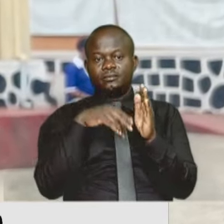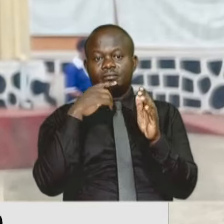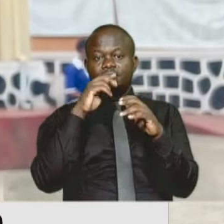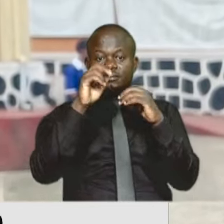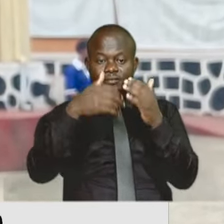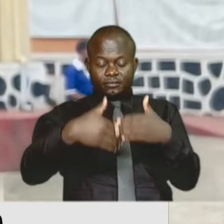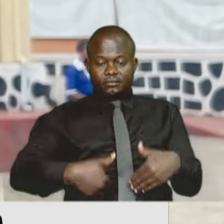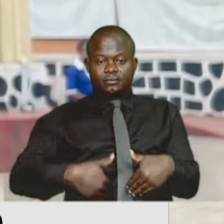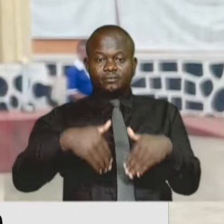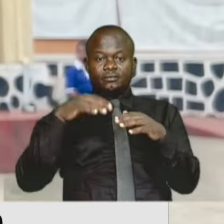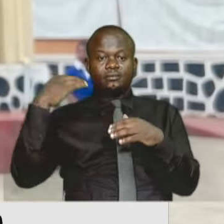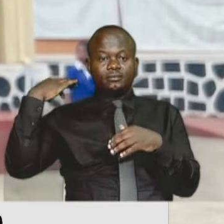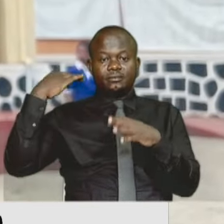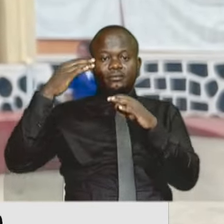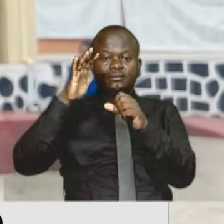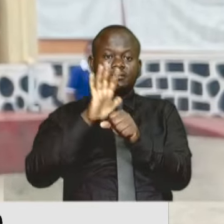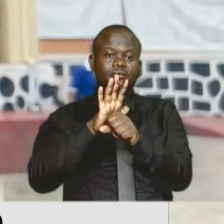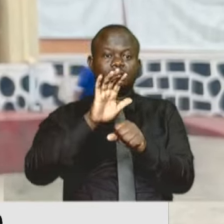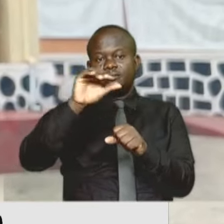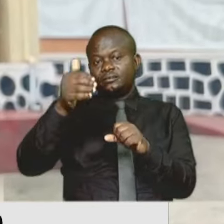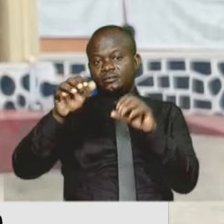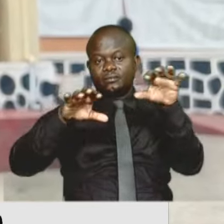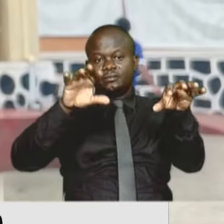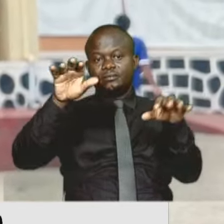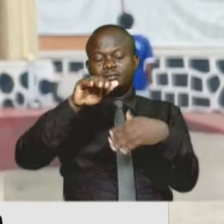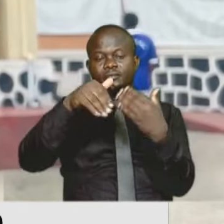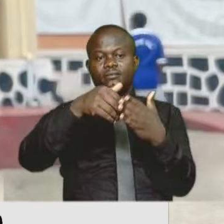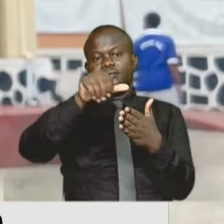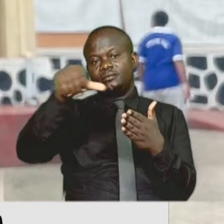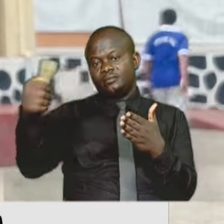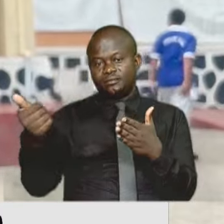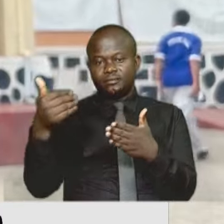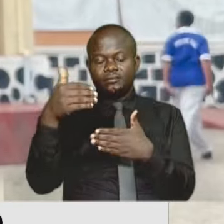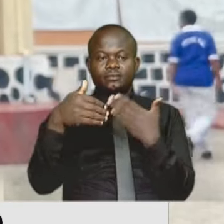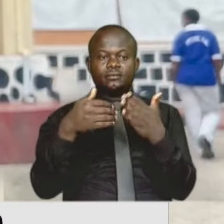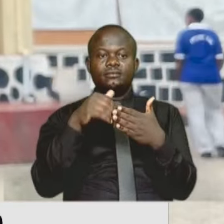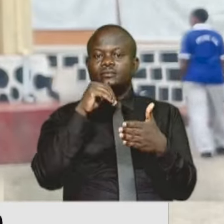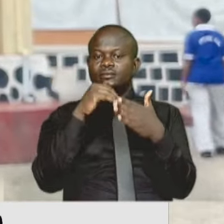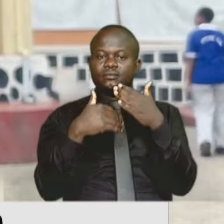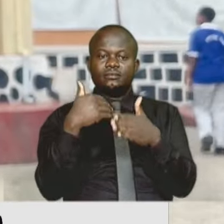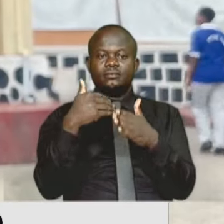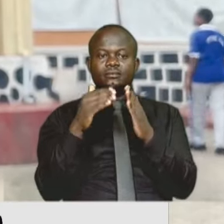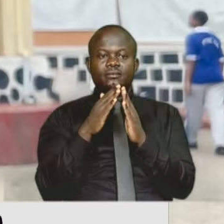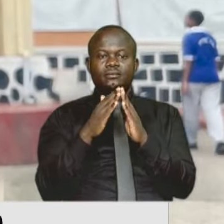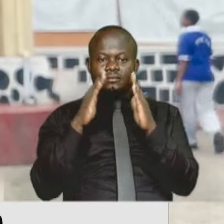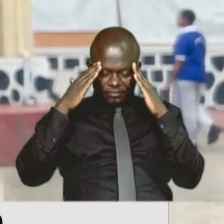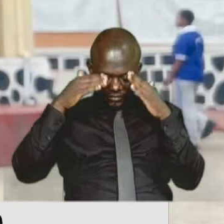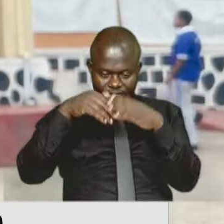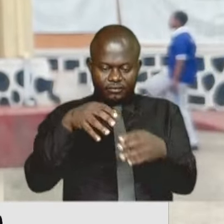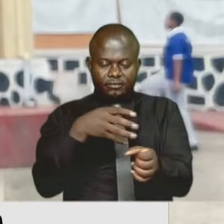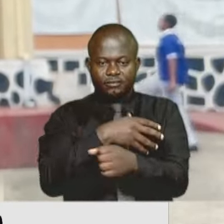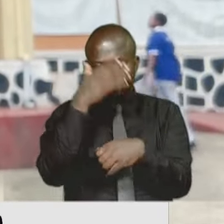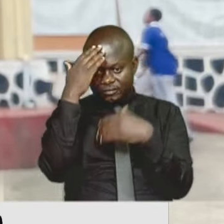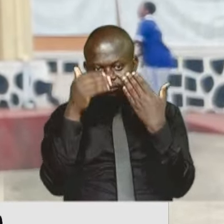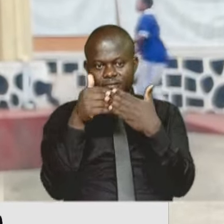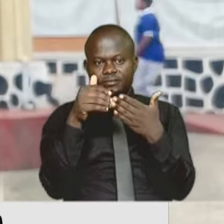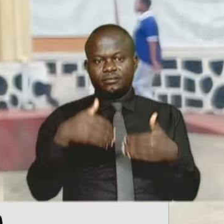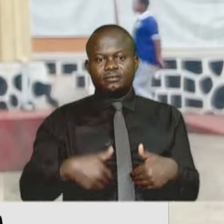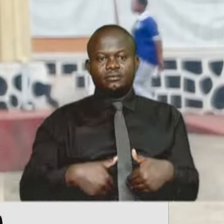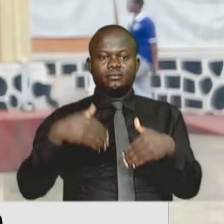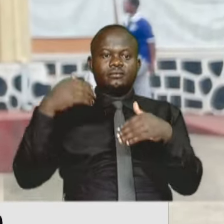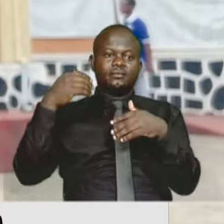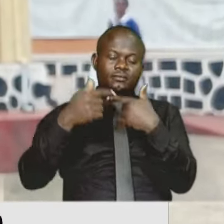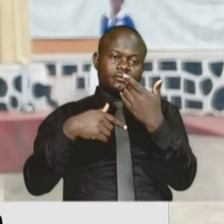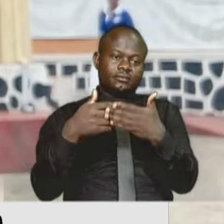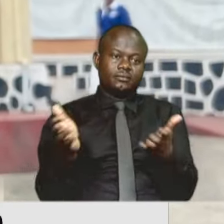benshi ko no mu tundi tugari cyangwa se n'ubundi byico bitegereye umujyi ariho naho tugiye gushyira imbaraga kugira ngo abisi volontaire bakomeze bakangure